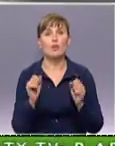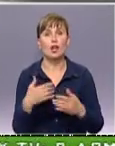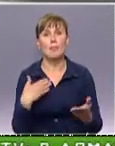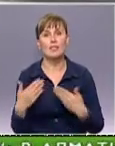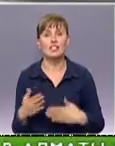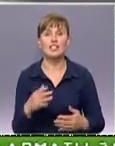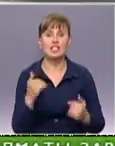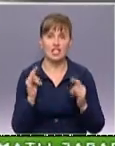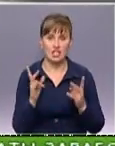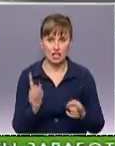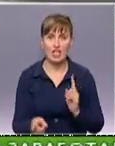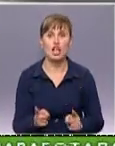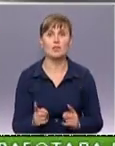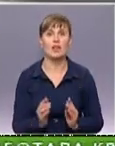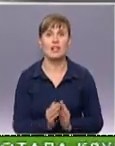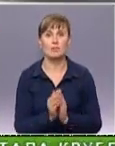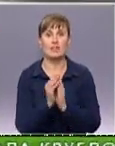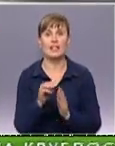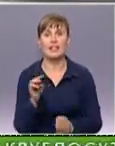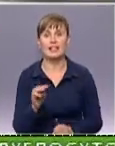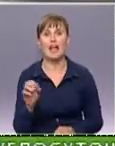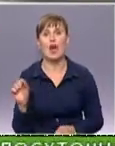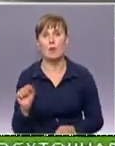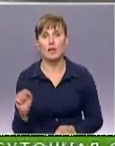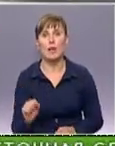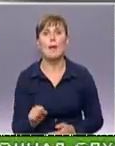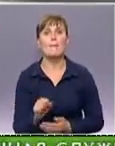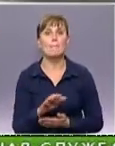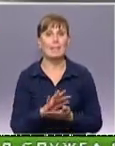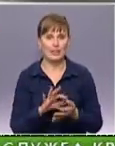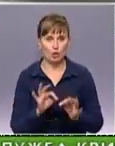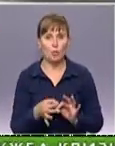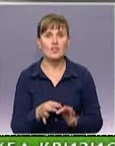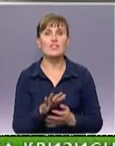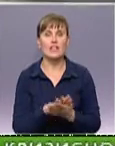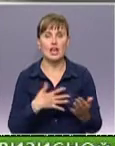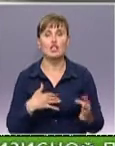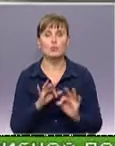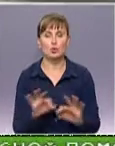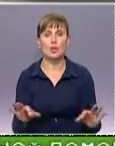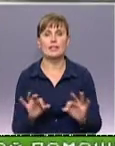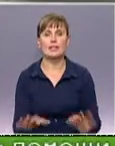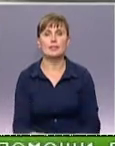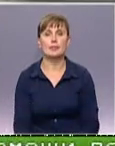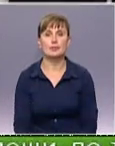смогли пообщаться с настоящим космонавтом Тактаром Аубакировым. Подробности в нашем сюжете.